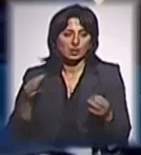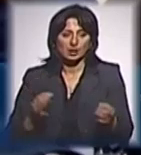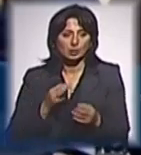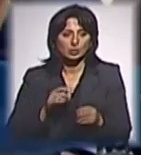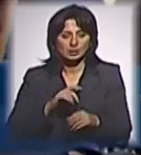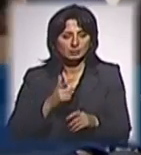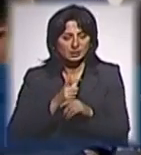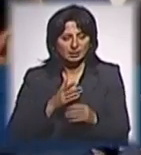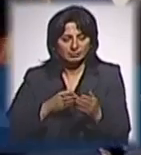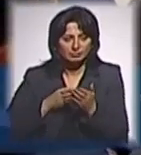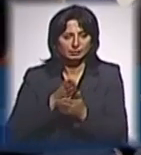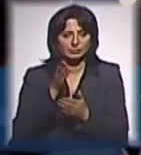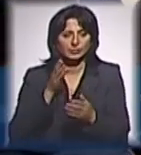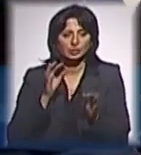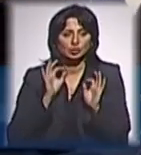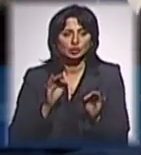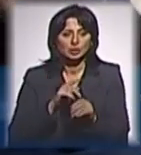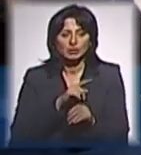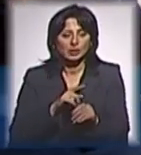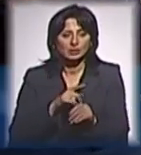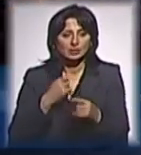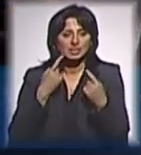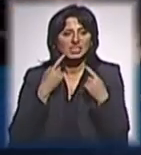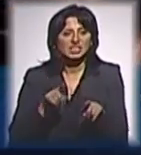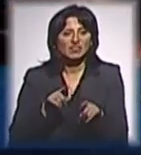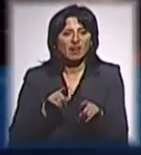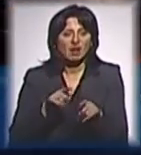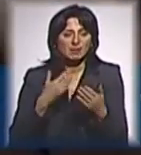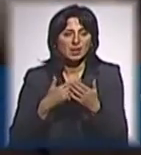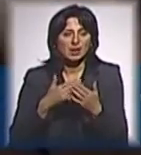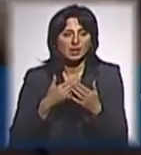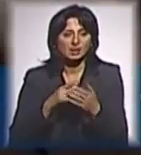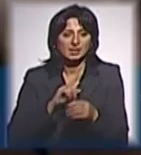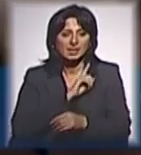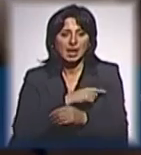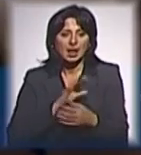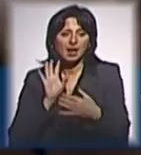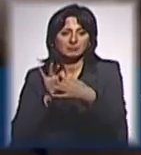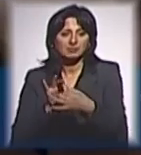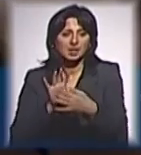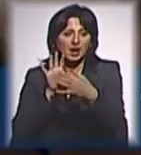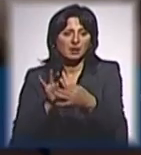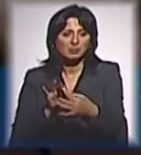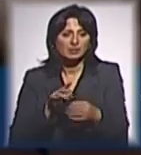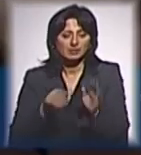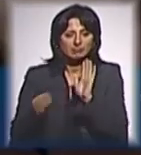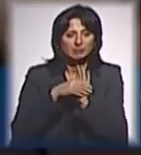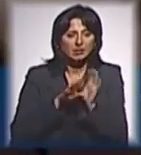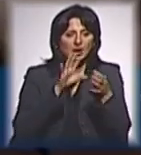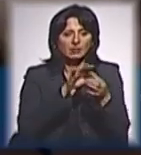ძალიან პრინციპული ადამიანია. ის არ შეეკრება არანაირ ძალას, არანაირი